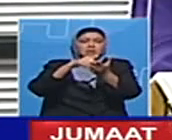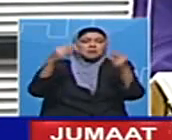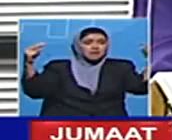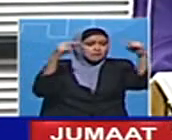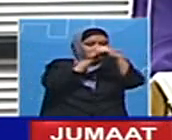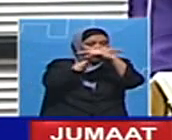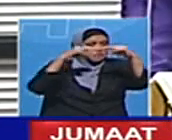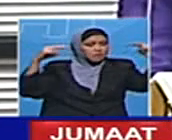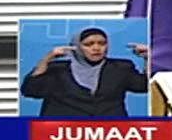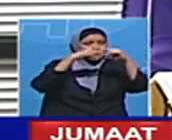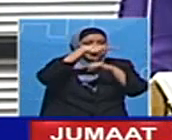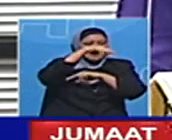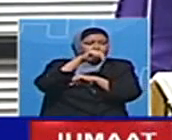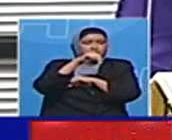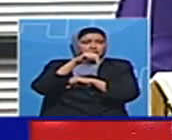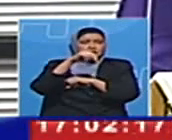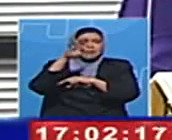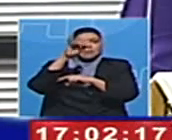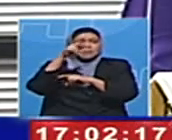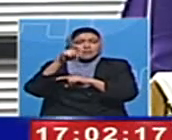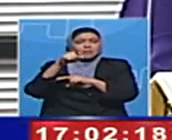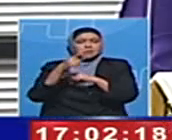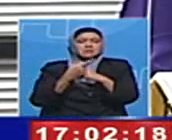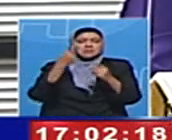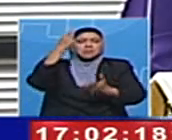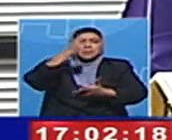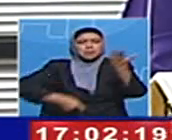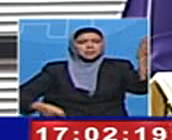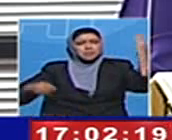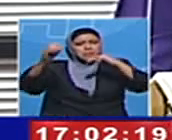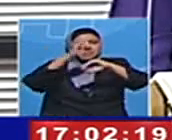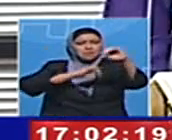ini akan bebas daripada sebarang bayaran tol